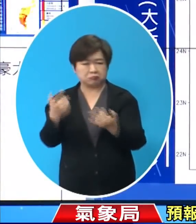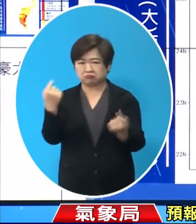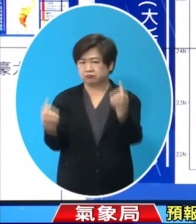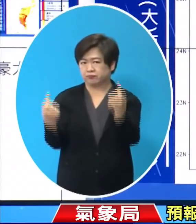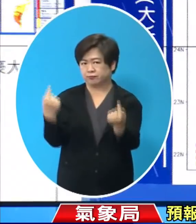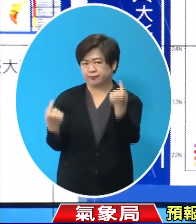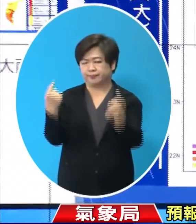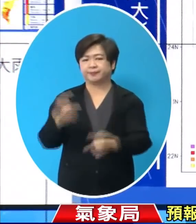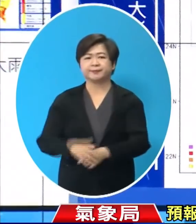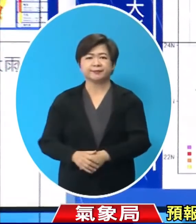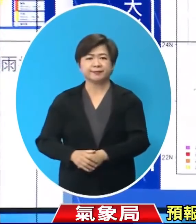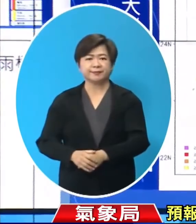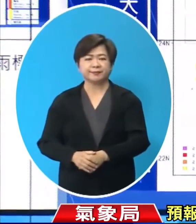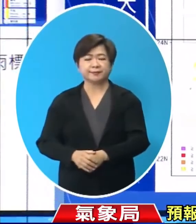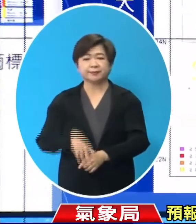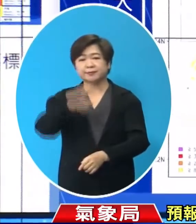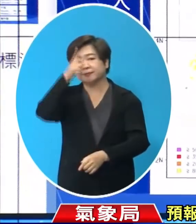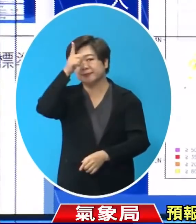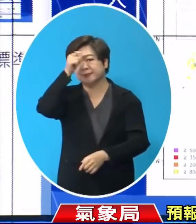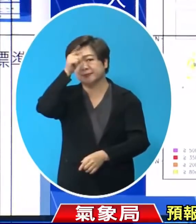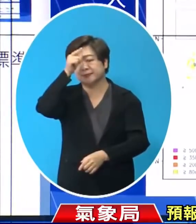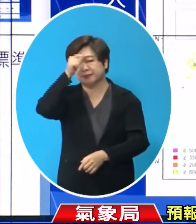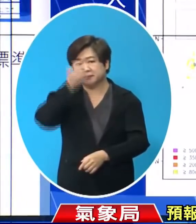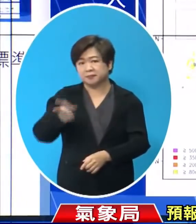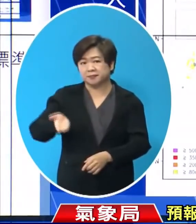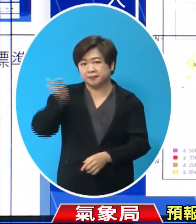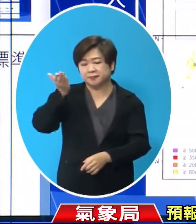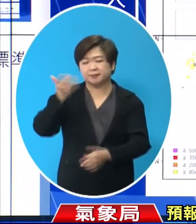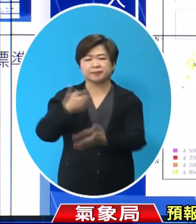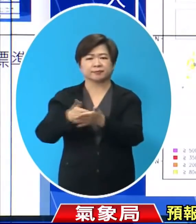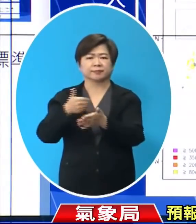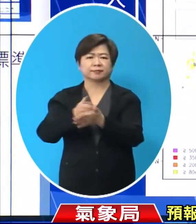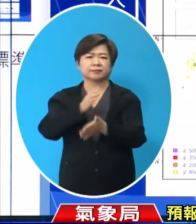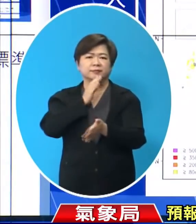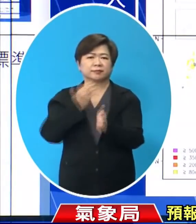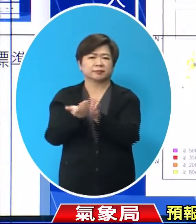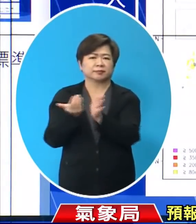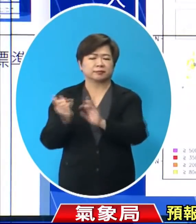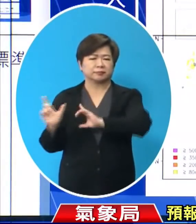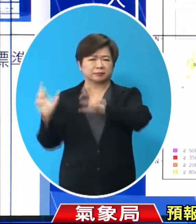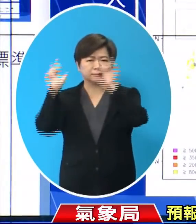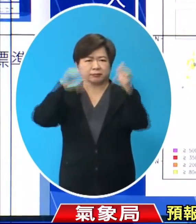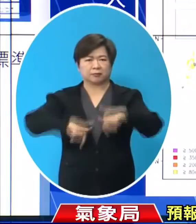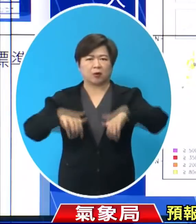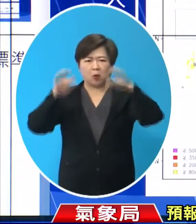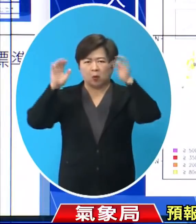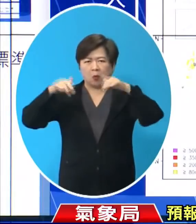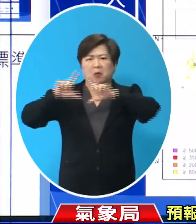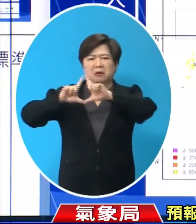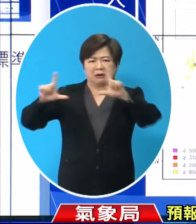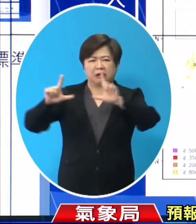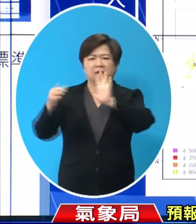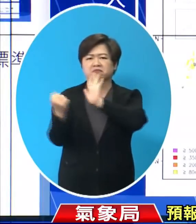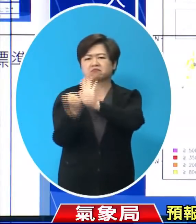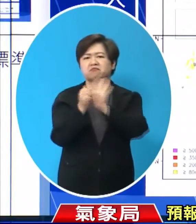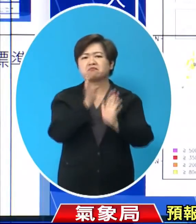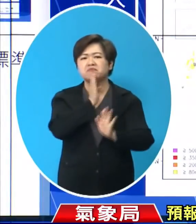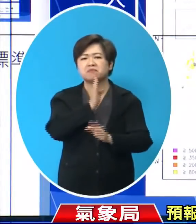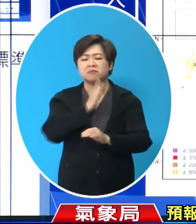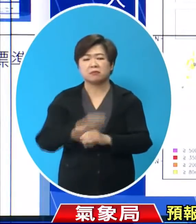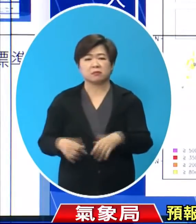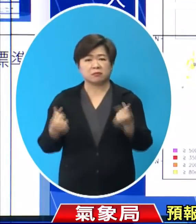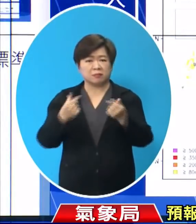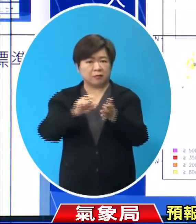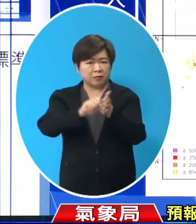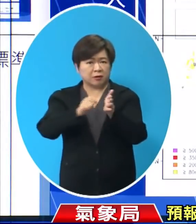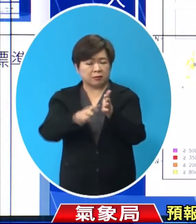到，图上面有黄色以上的区域的话，就是过去这一天有侦测到大雨等级的降雨。其中在嘉